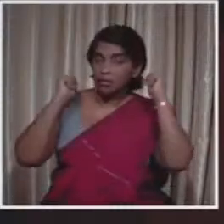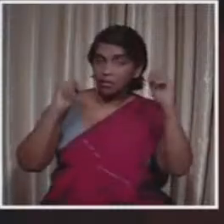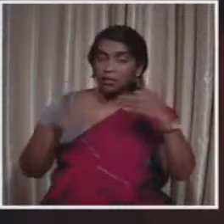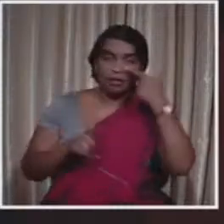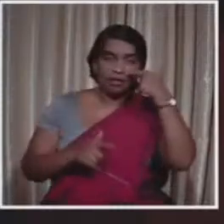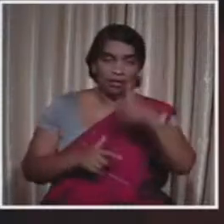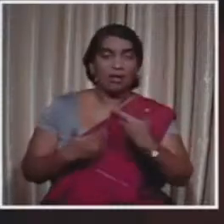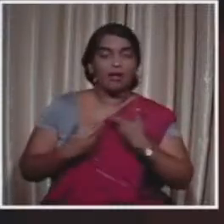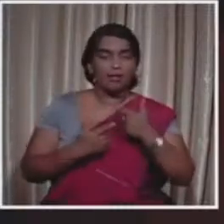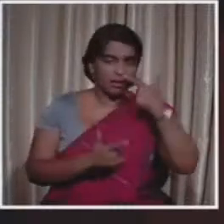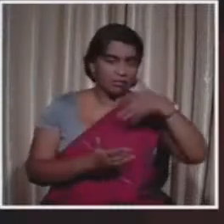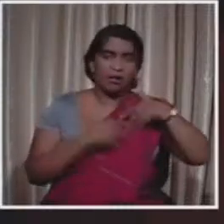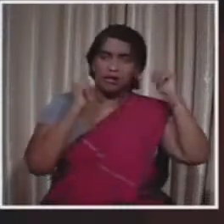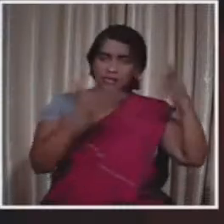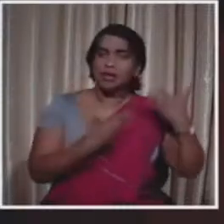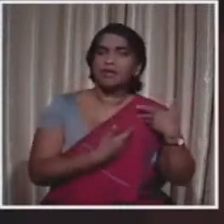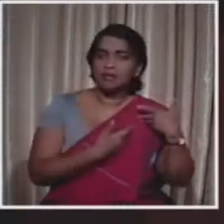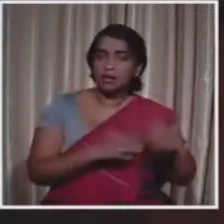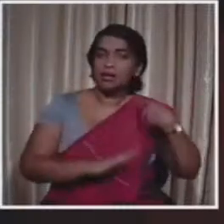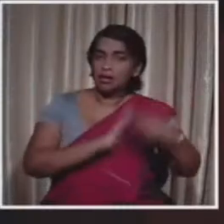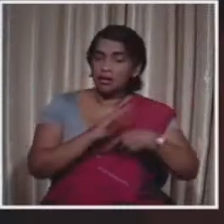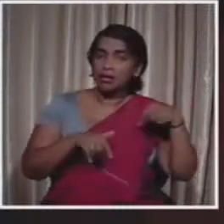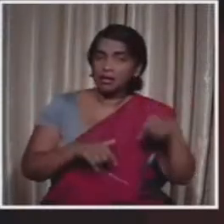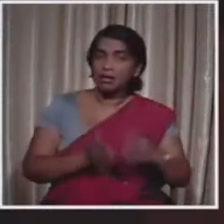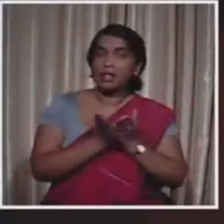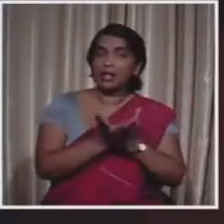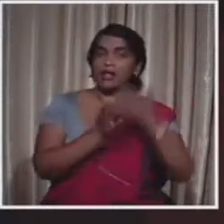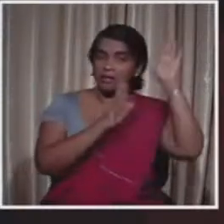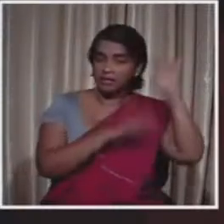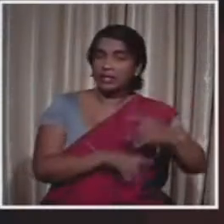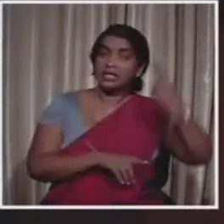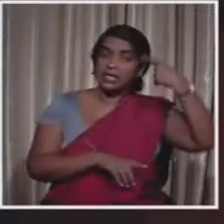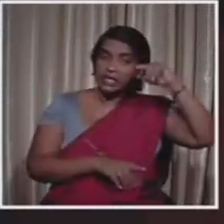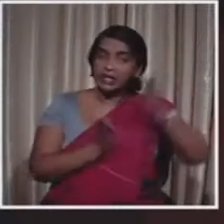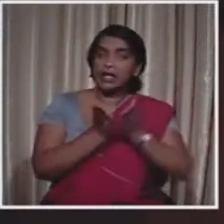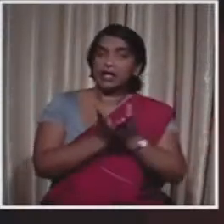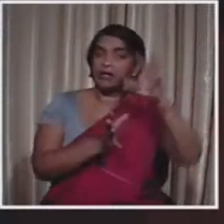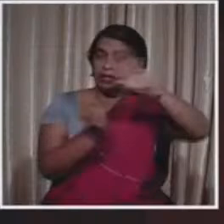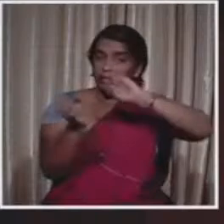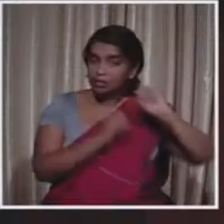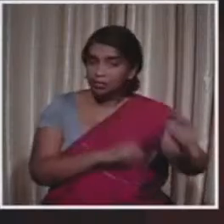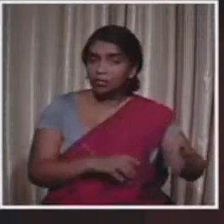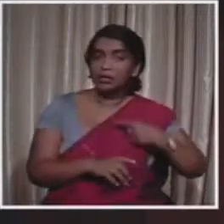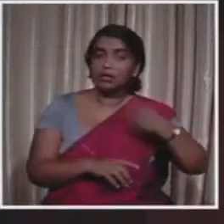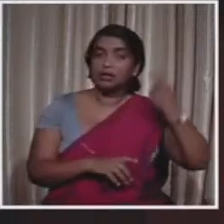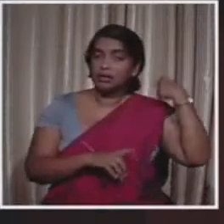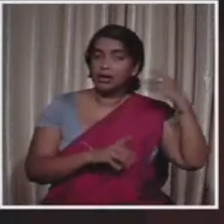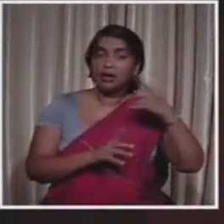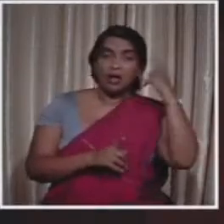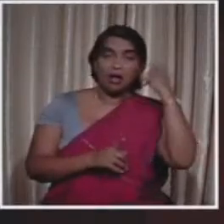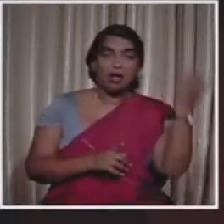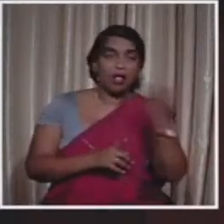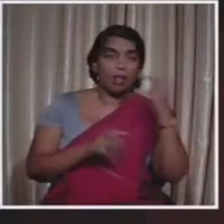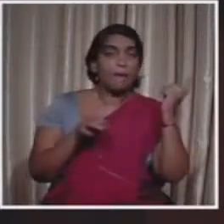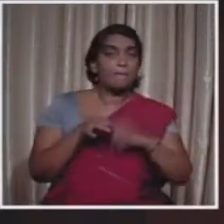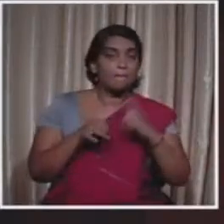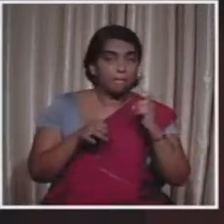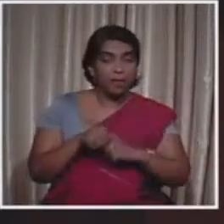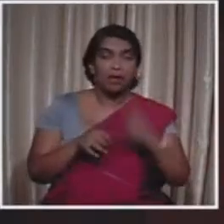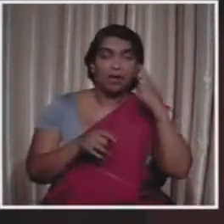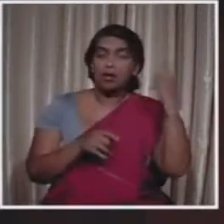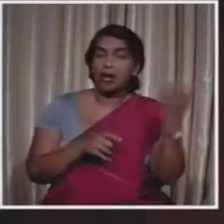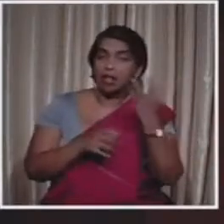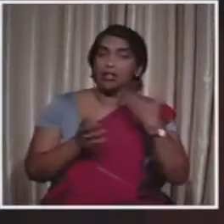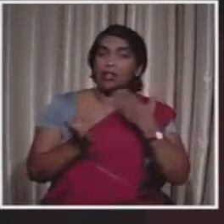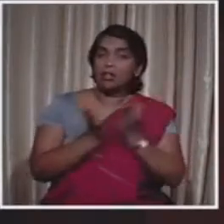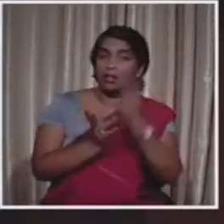තොග තියෙනවා මේ රටේ අපි අද දවසෙත් නැවක් ආවා ඊයේ දවසෙත් නැවක් ගොඩ බෑවා පහුගිය කාලේ තිබුණ ගල්ලංගුරු පිළිබඳ ප්‍රශ්නයක් ගල්ලංගුරු